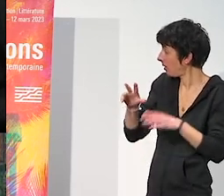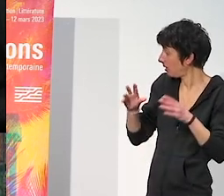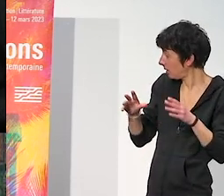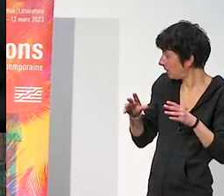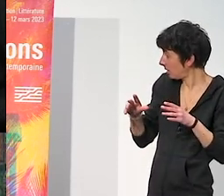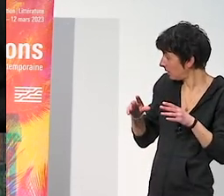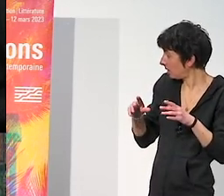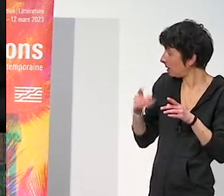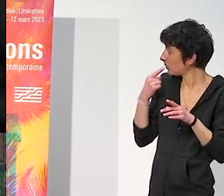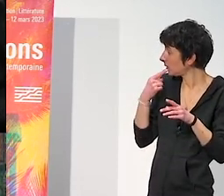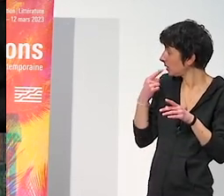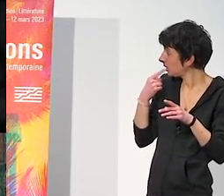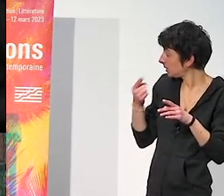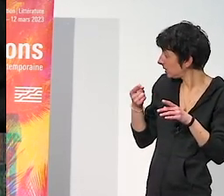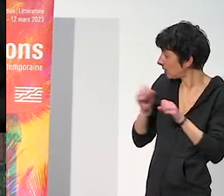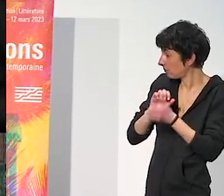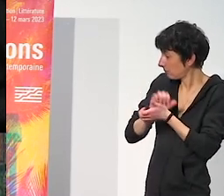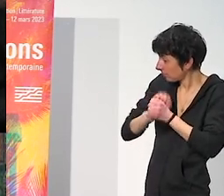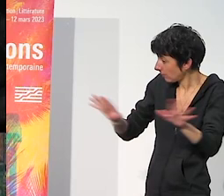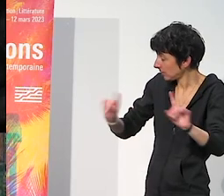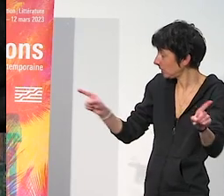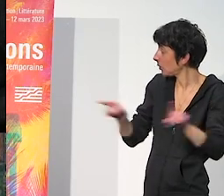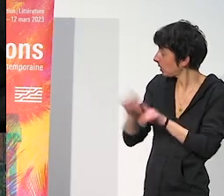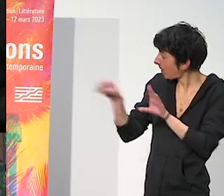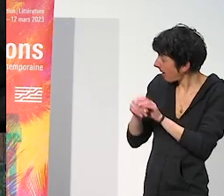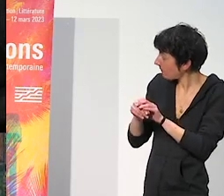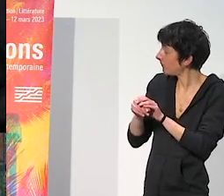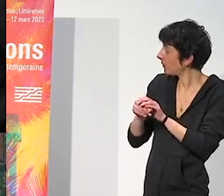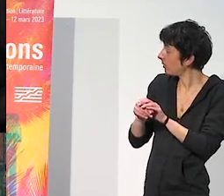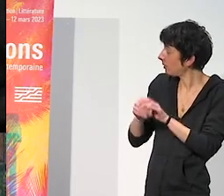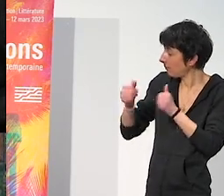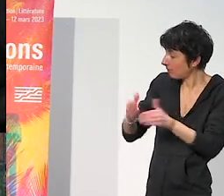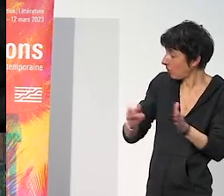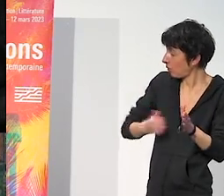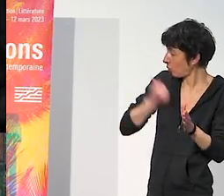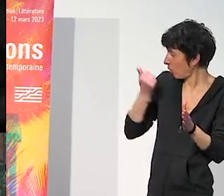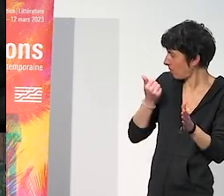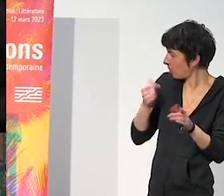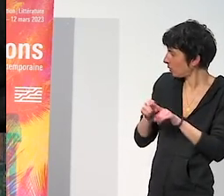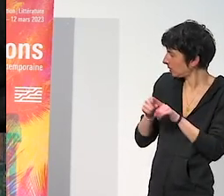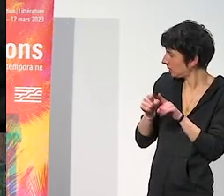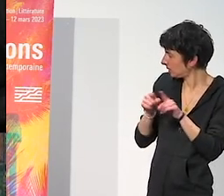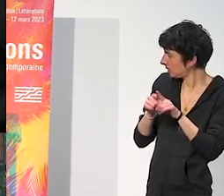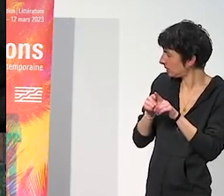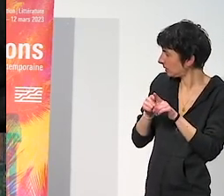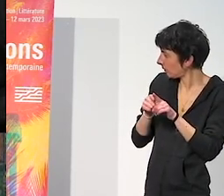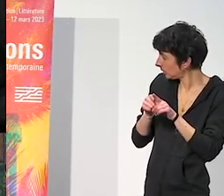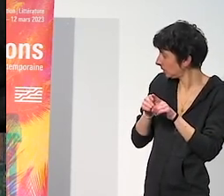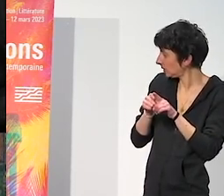milieux autonomes, oui, dont vous avez fait partie, oui, plutôt anarchiste,